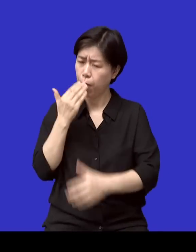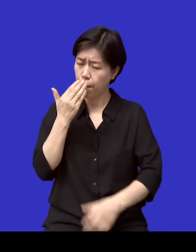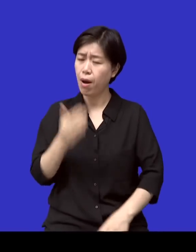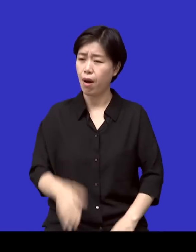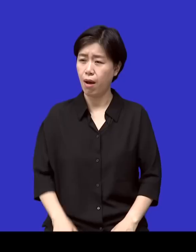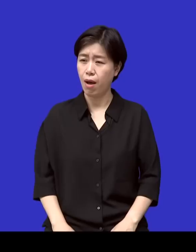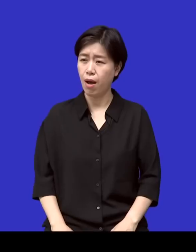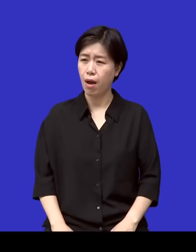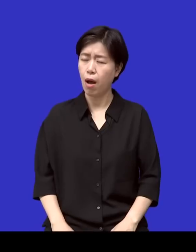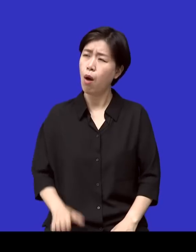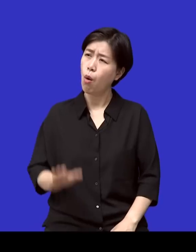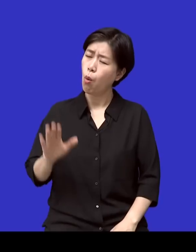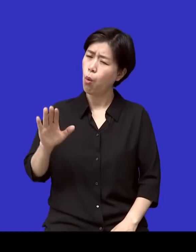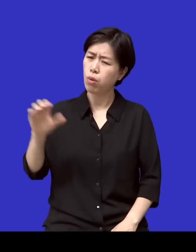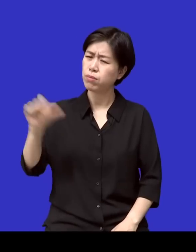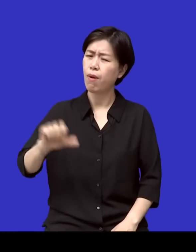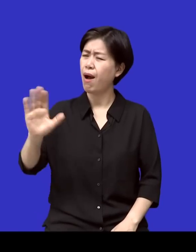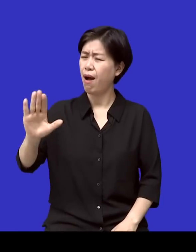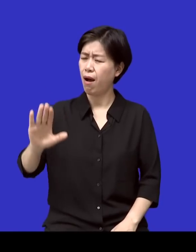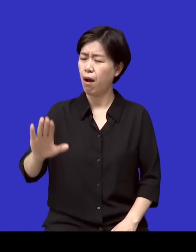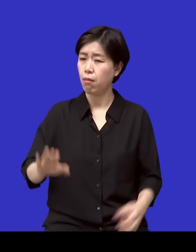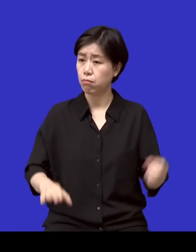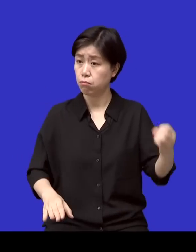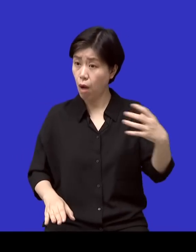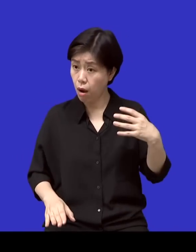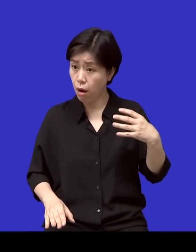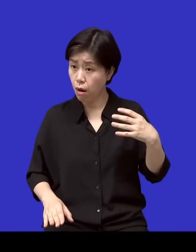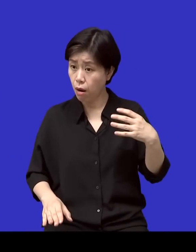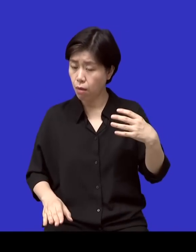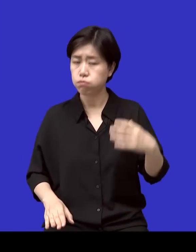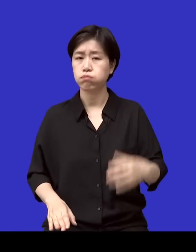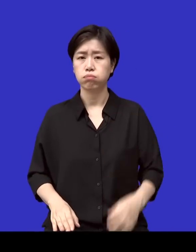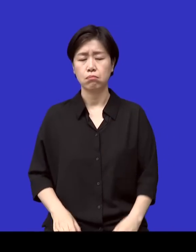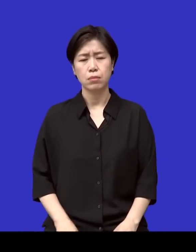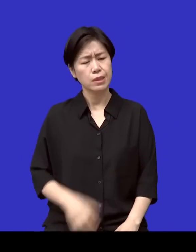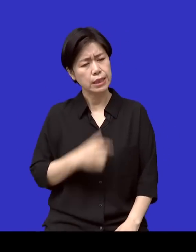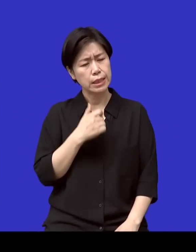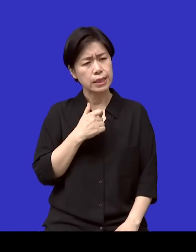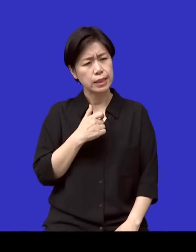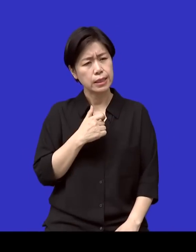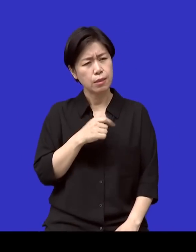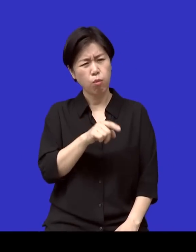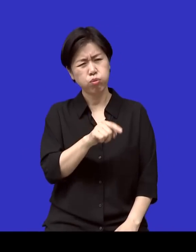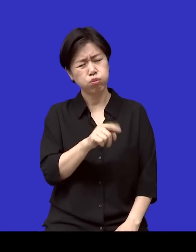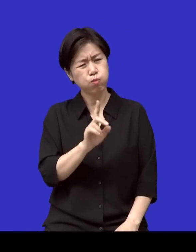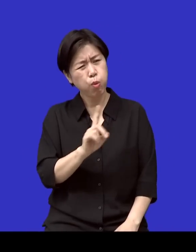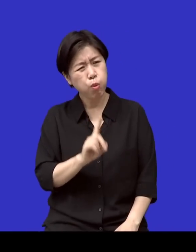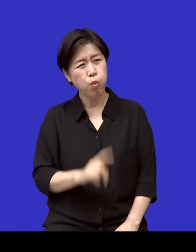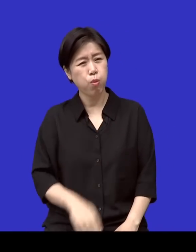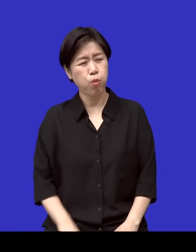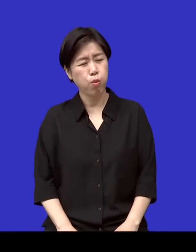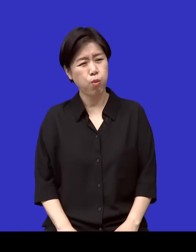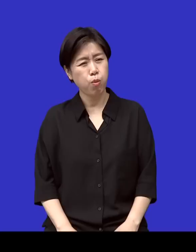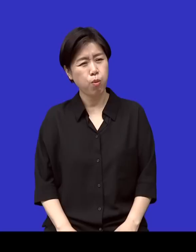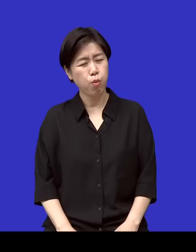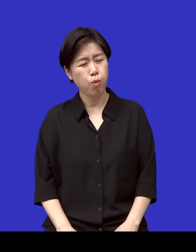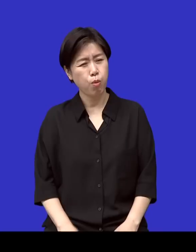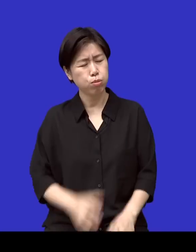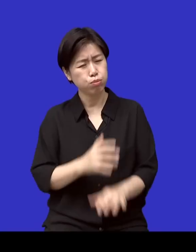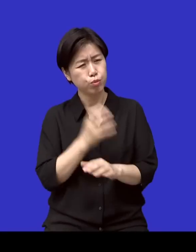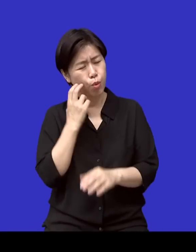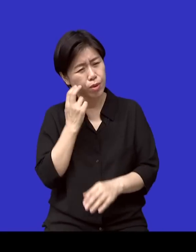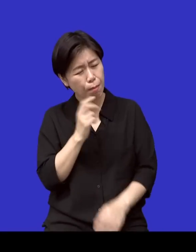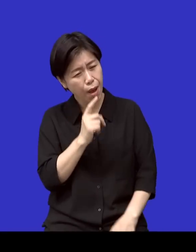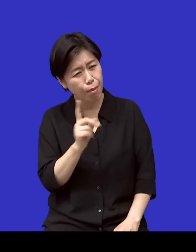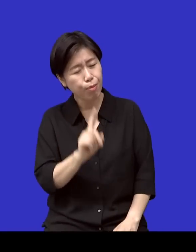올림픽에서. 다시 한번 조금 시간을 갖고 생각해보자 할 때 할머니가 이 사람들이 지금 장난치는 건가라고